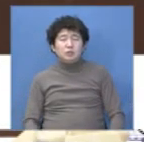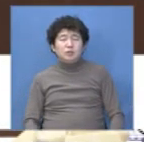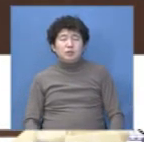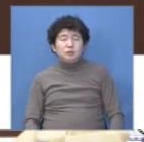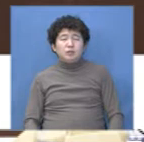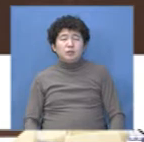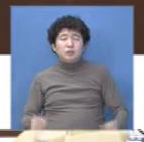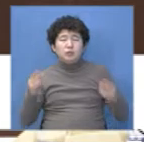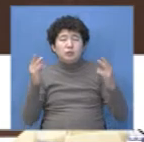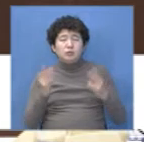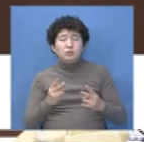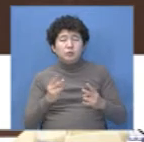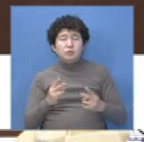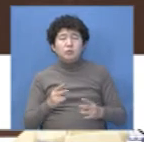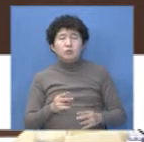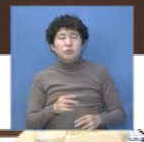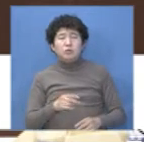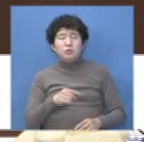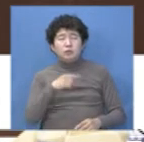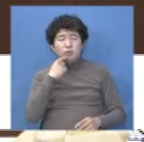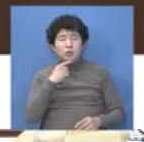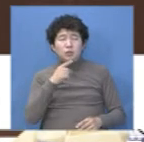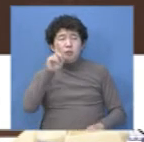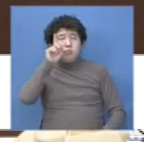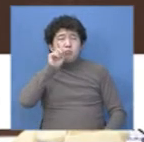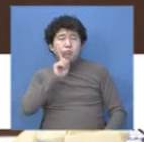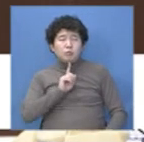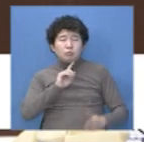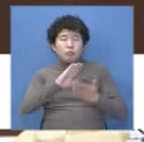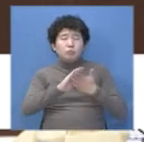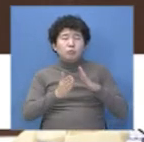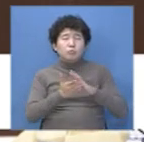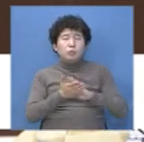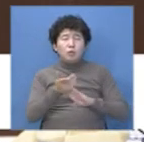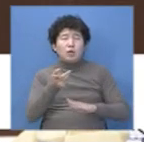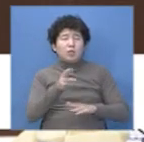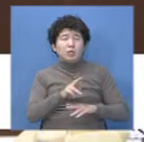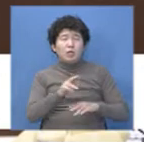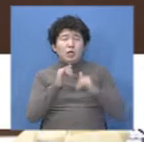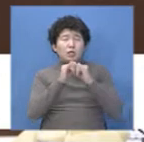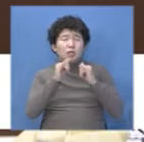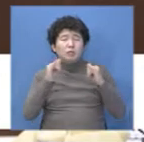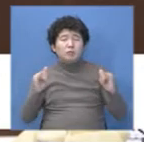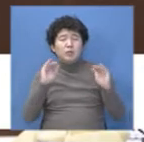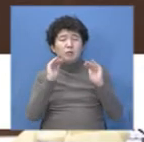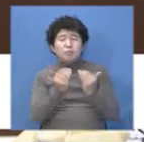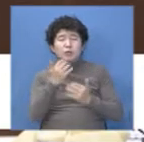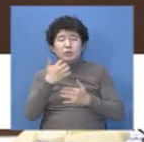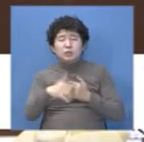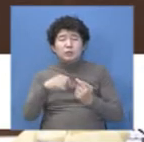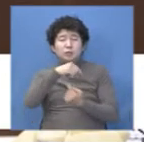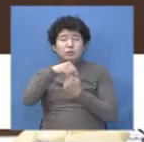Необходимо проработать конкретные меры по созданию благоприятных условий для развития малого и среднего бизнеса, поддержки